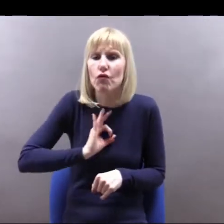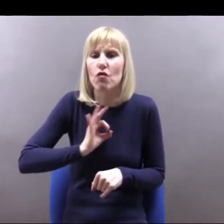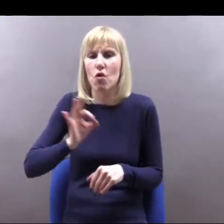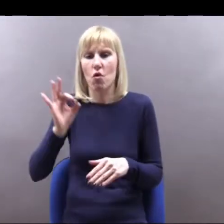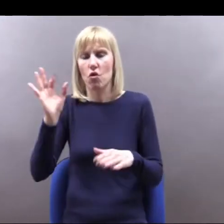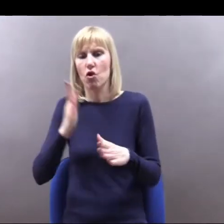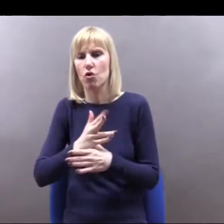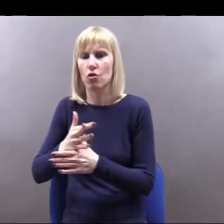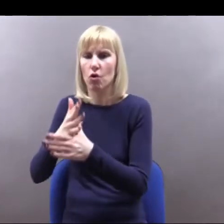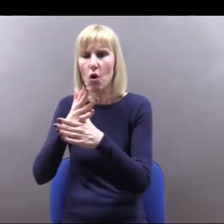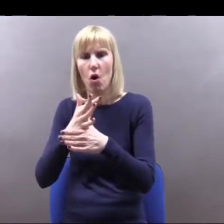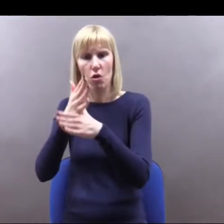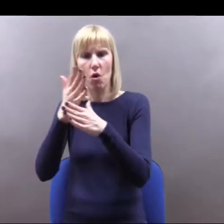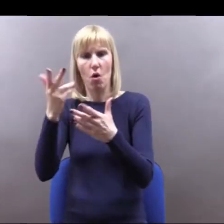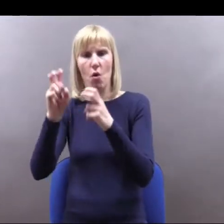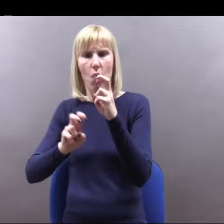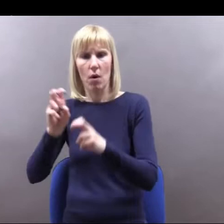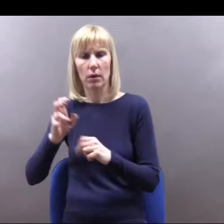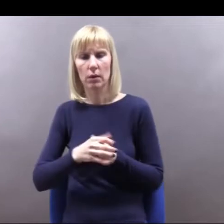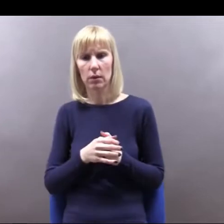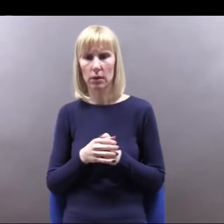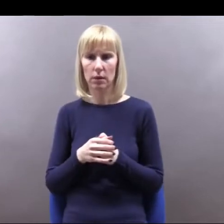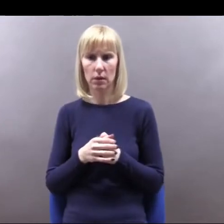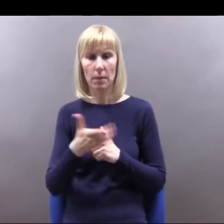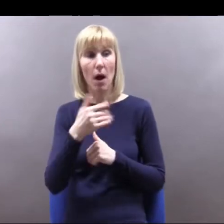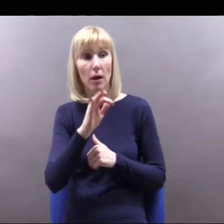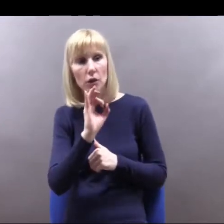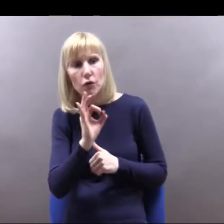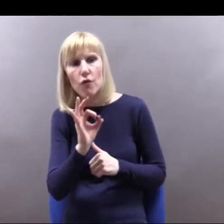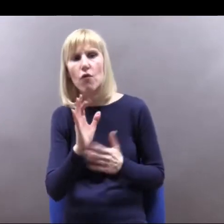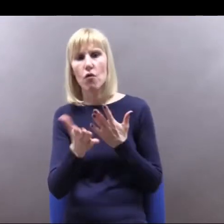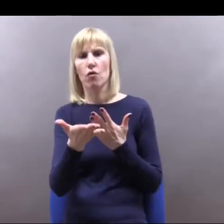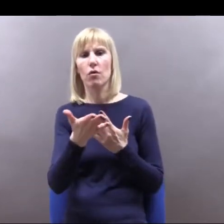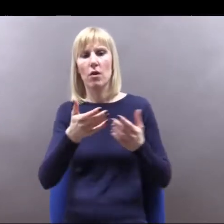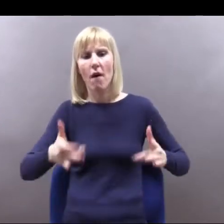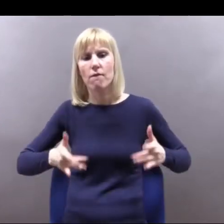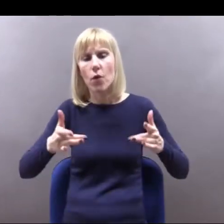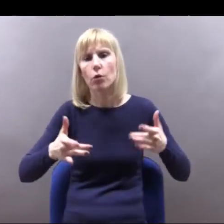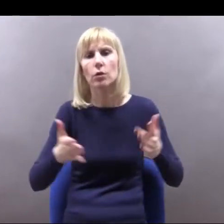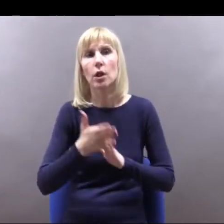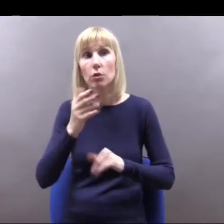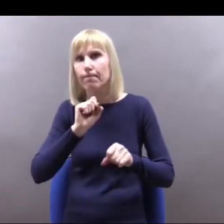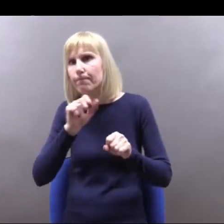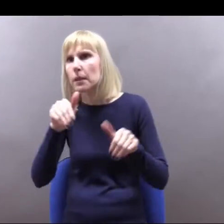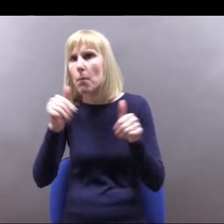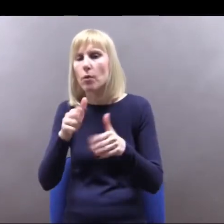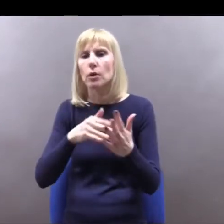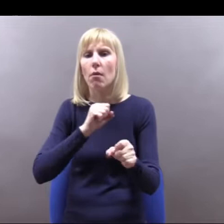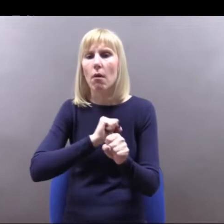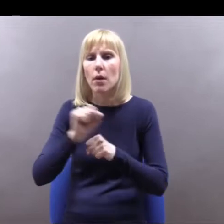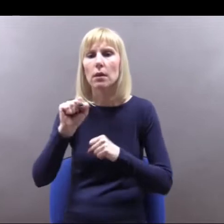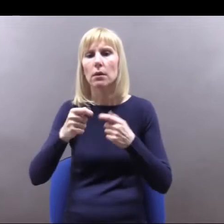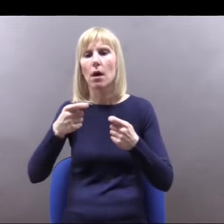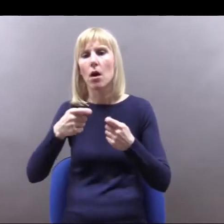ma dla siebie taki schodołaz, ma go przystosowanego dla siebie pod swój wózek i to oczywiście